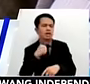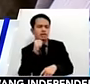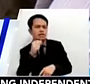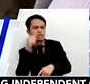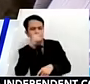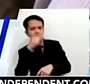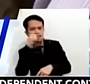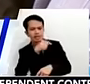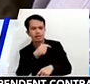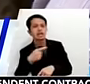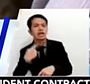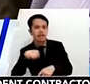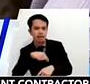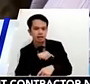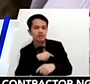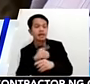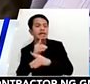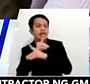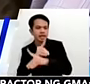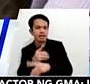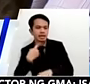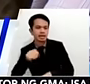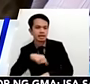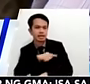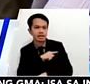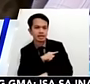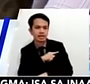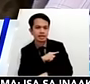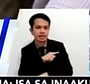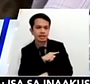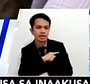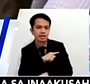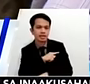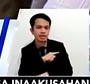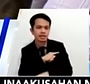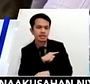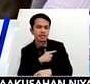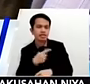also just defending our side.